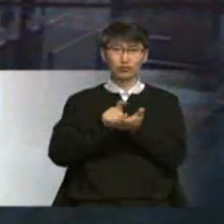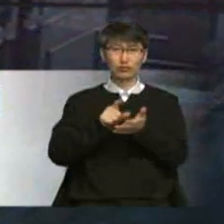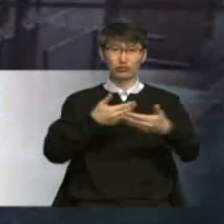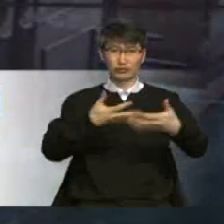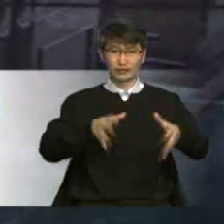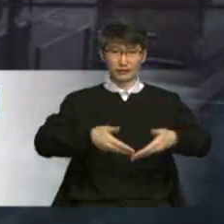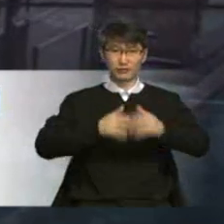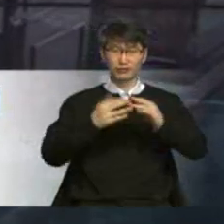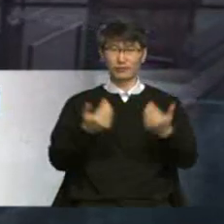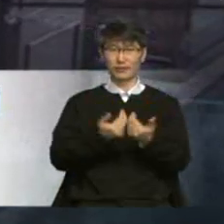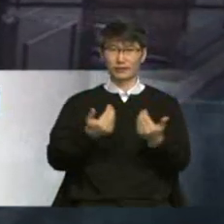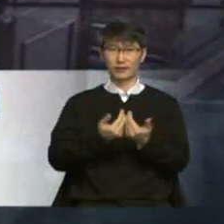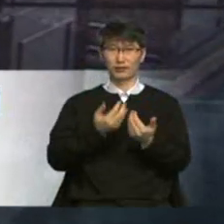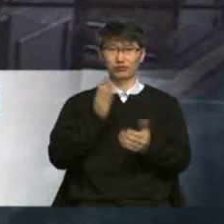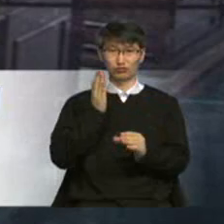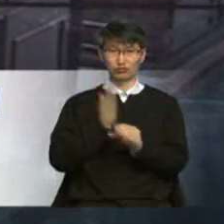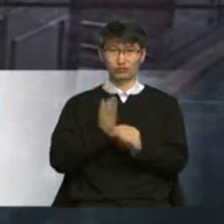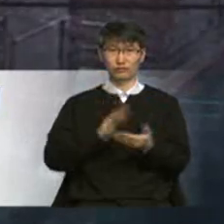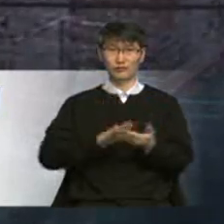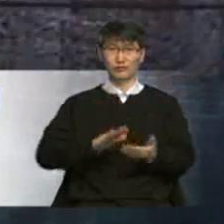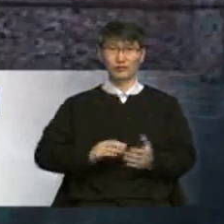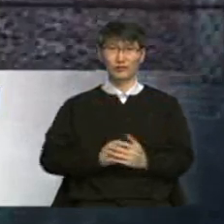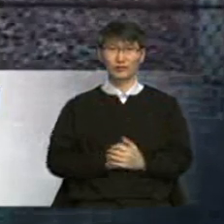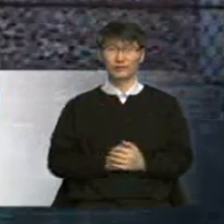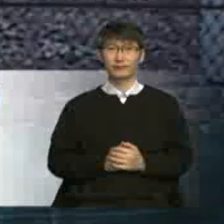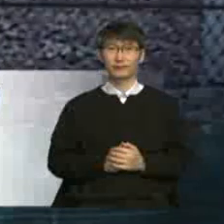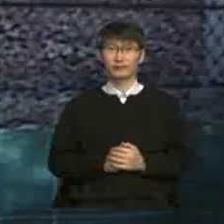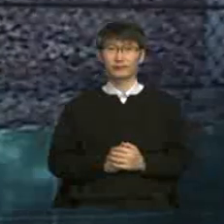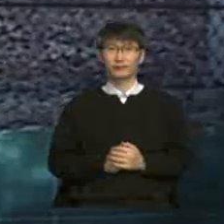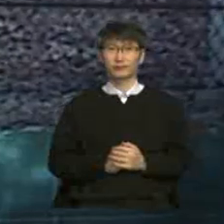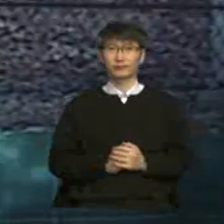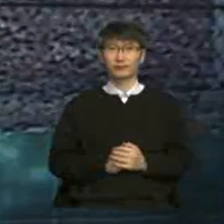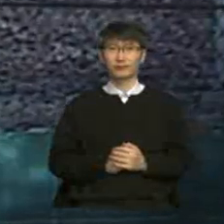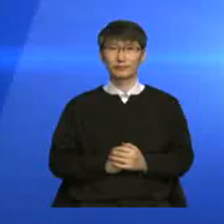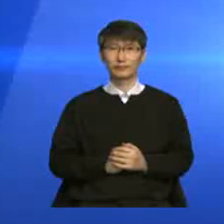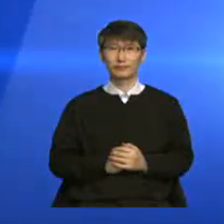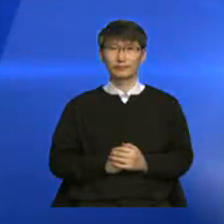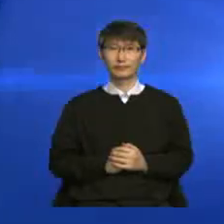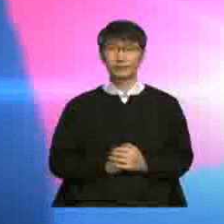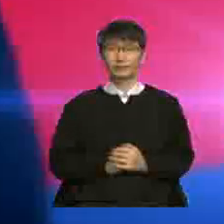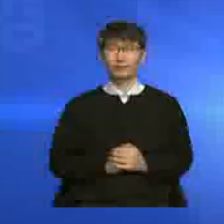조성을 반대하는 목소리가 제기됐습니다. 자세한 내용을 앵커 보도로 전해드립니다.